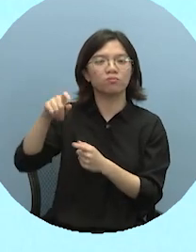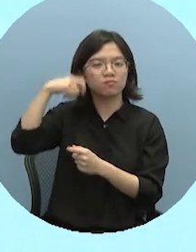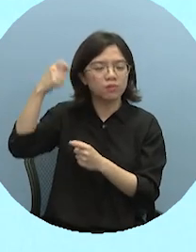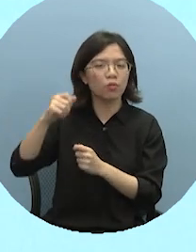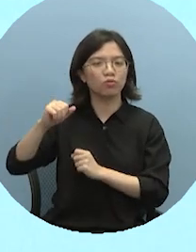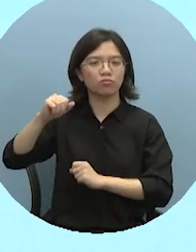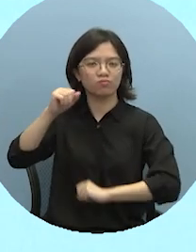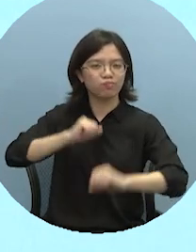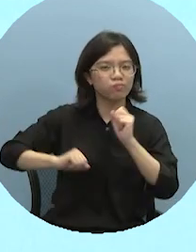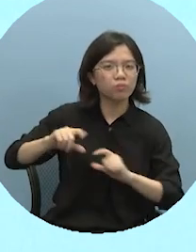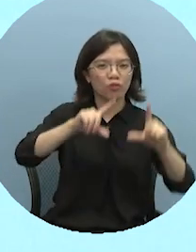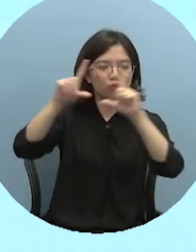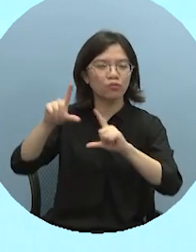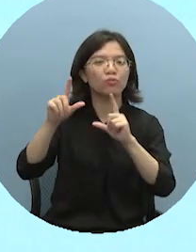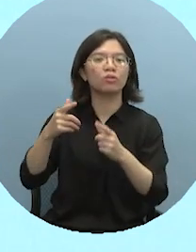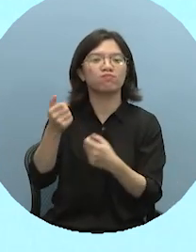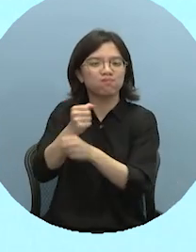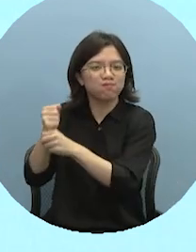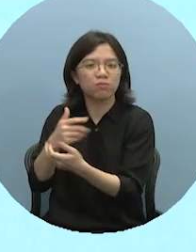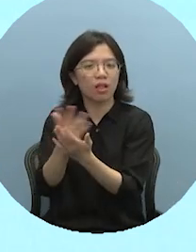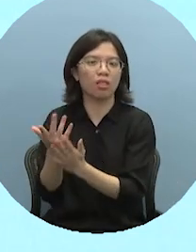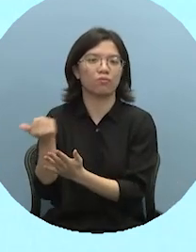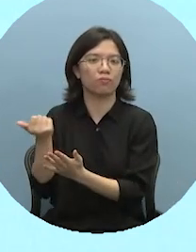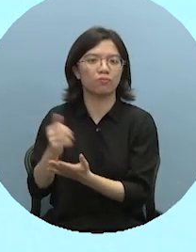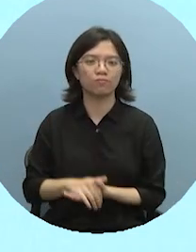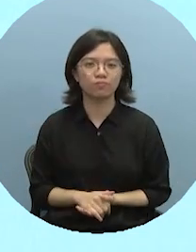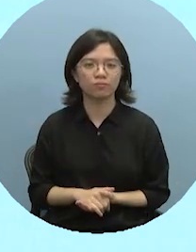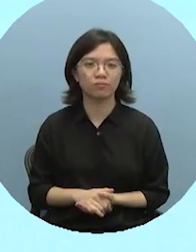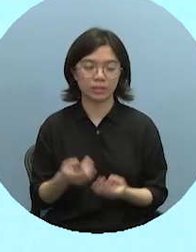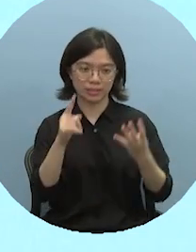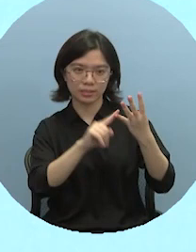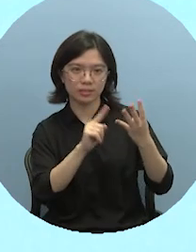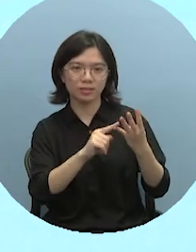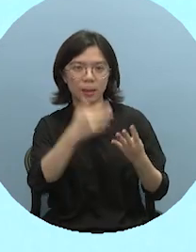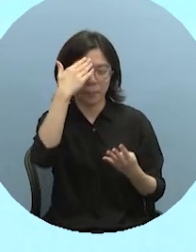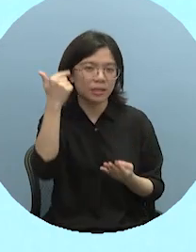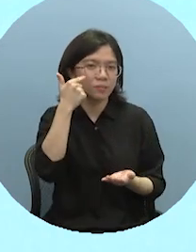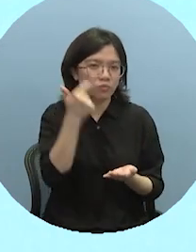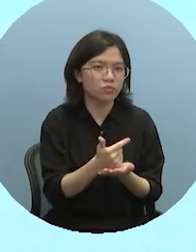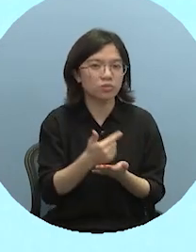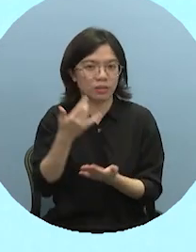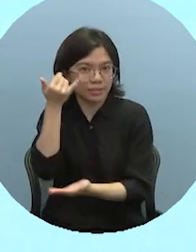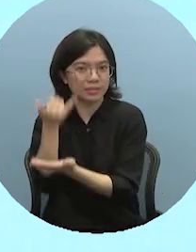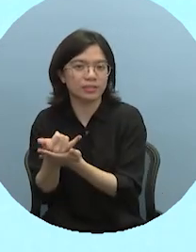活力。第四，是要減重症同埋減死亡，